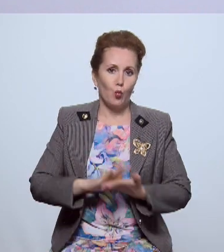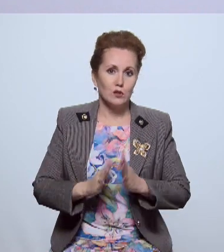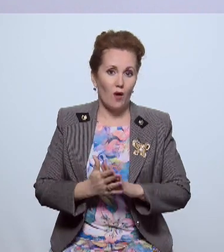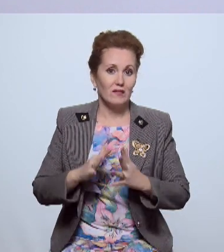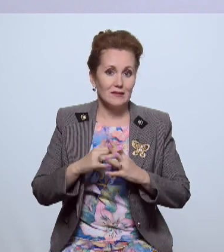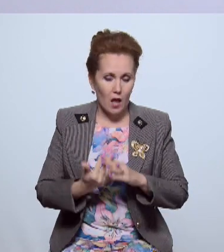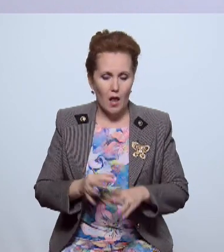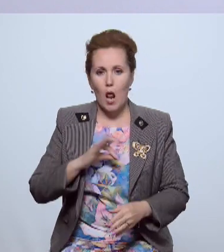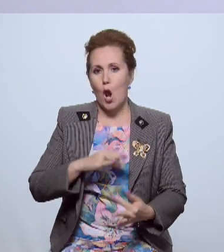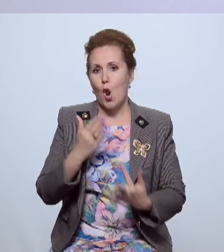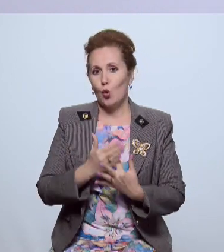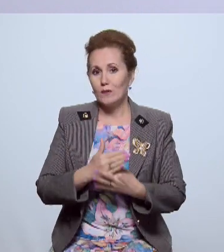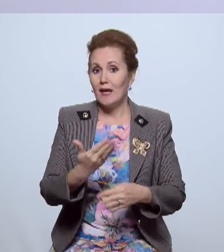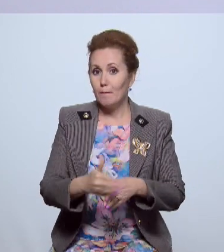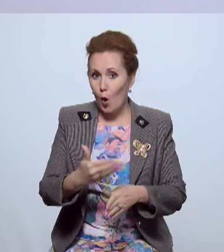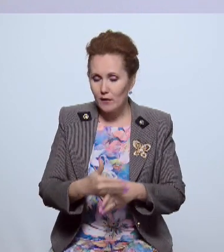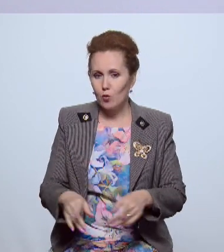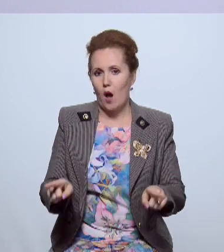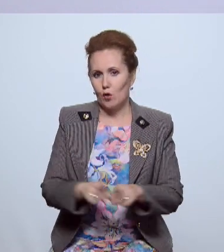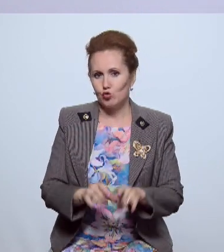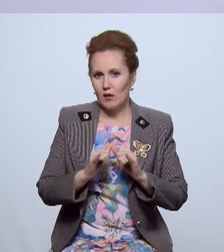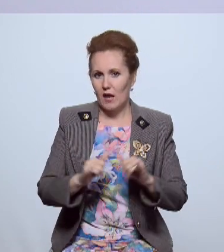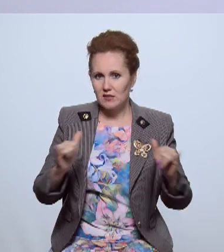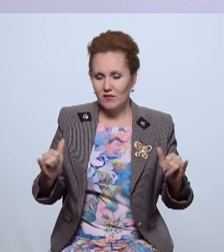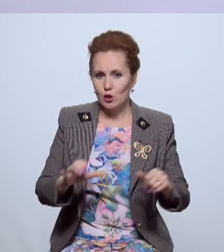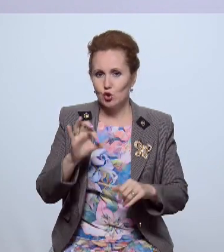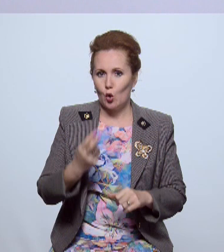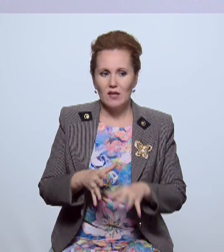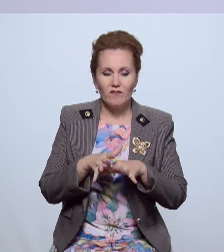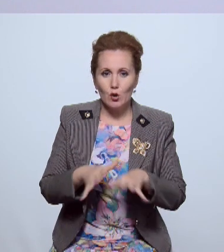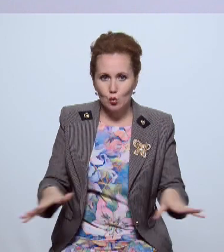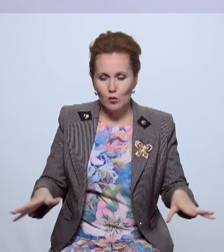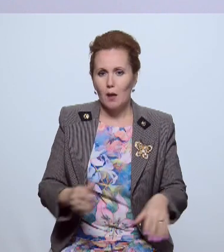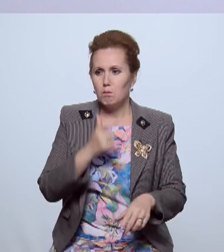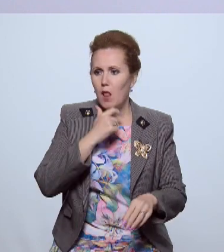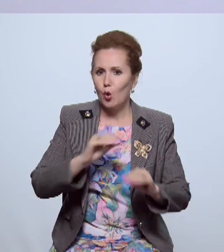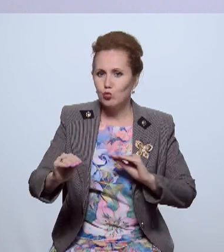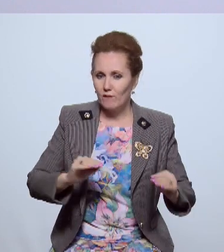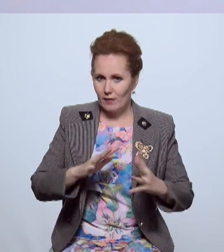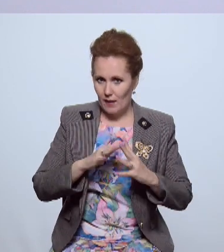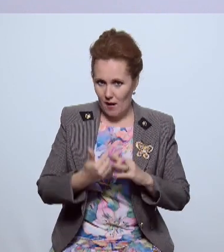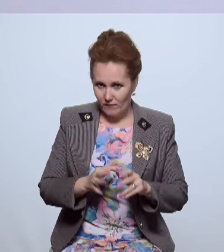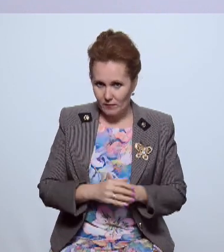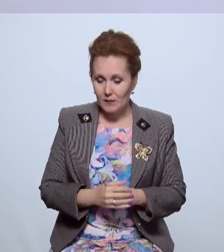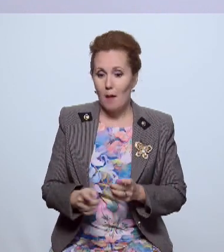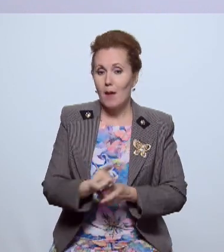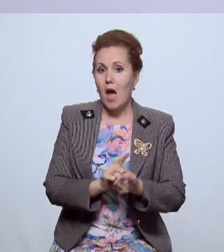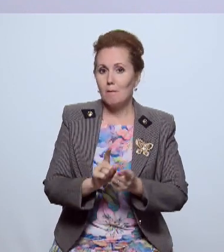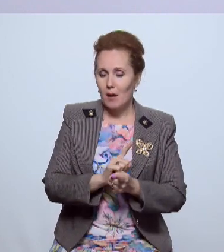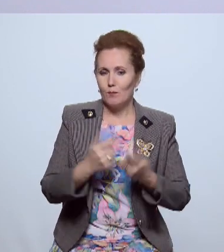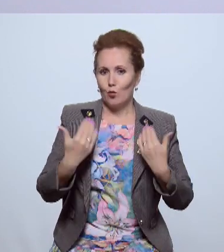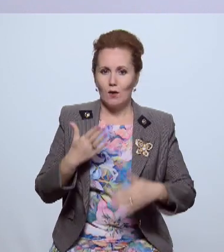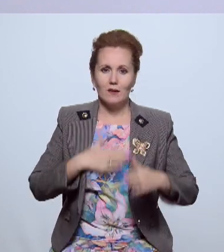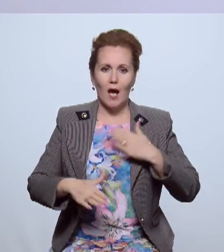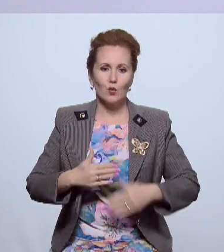числе льготную ипотеку, а еще развитие социальной инфраструктуры и благоустройство деревень. Переменам сегодня уже радуются жители